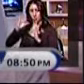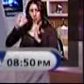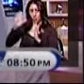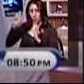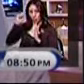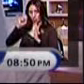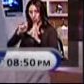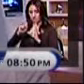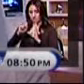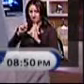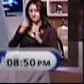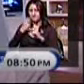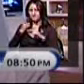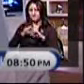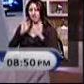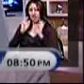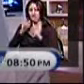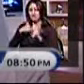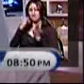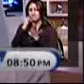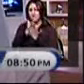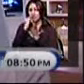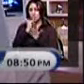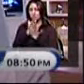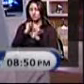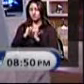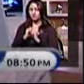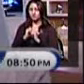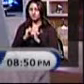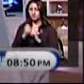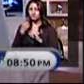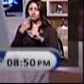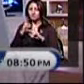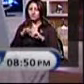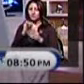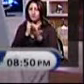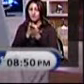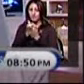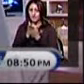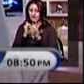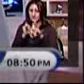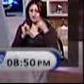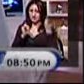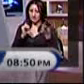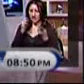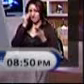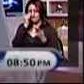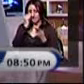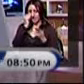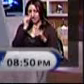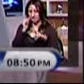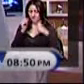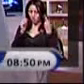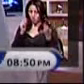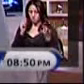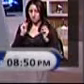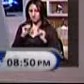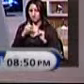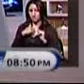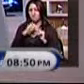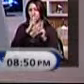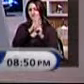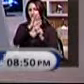لحاجة بيروح يتخانق ويفرض اللي هو عايزه وكده. دي مدرسة. في مدرسة تانية اللي هي مدرسة الاستاذ نجيب محفوظ وارنست هيمنجواي، وانا انتمي